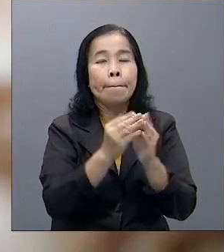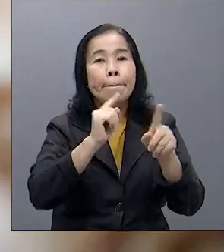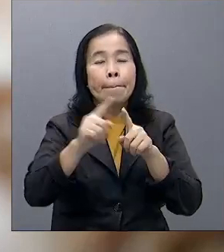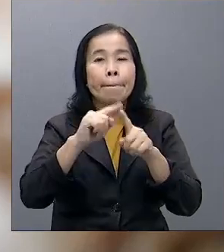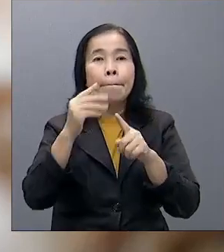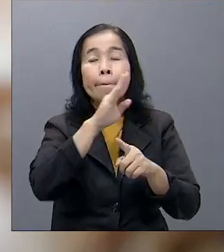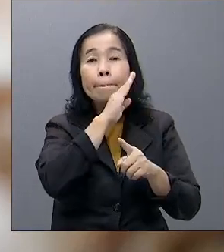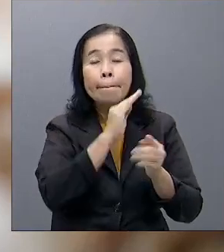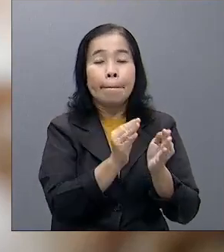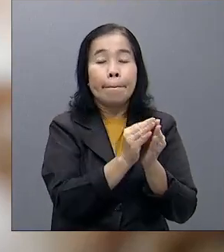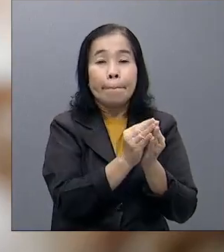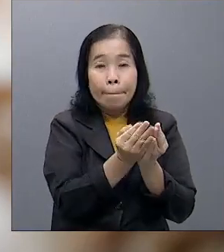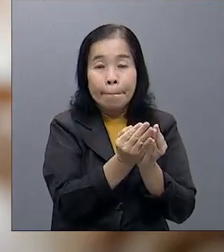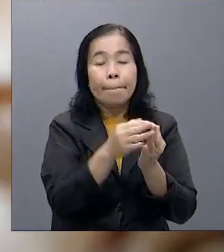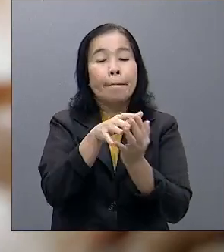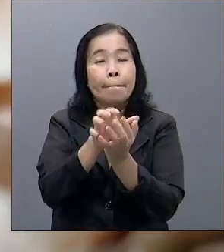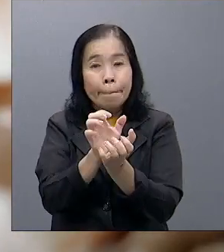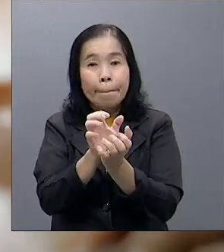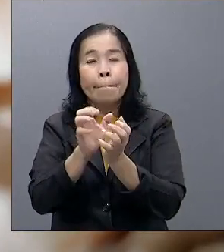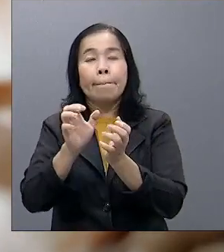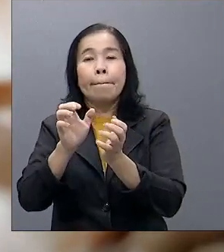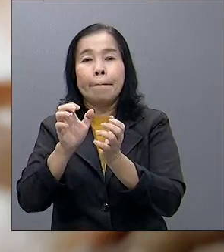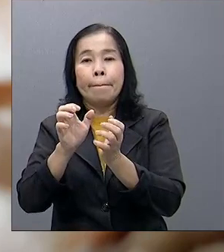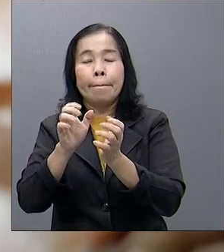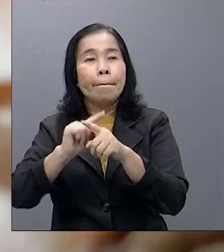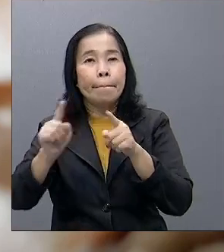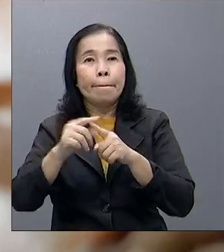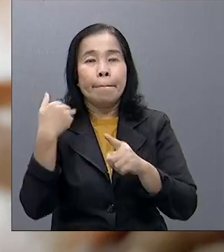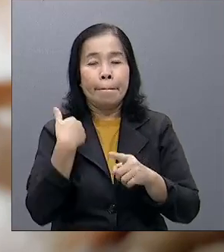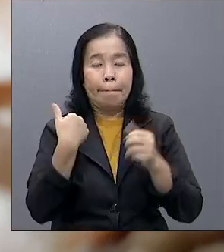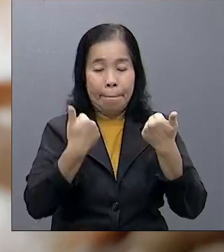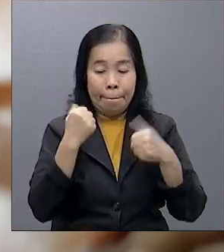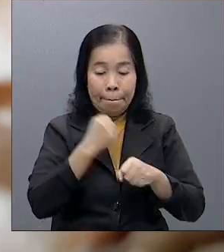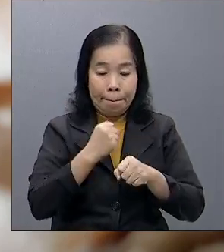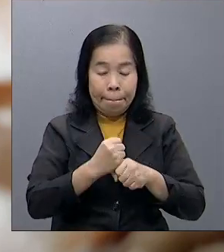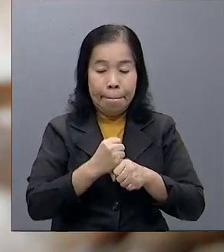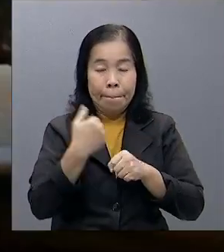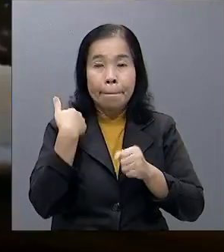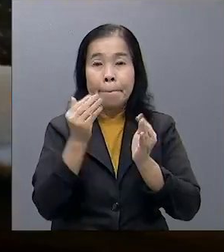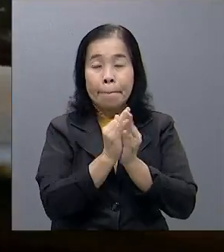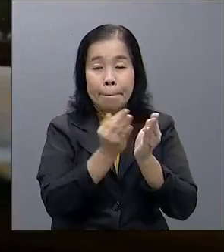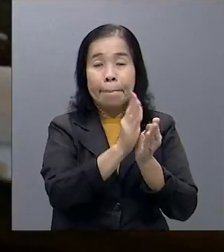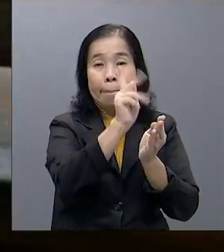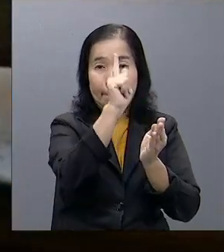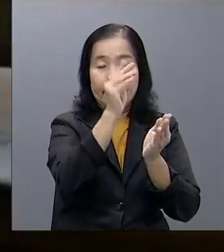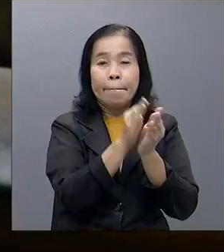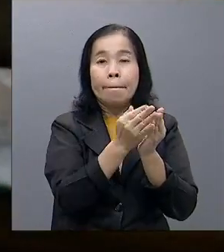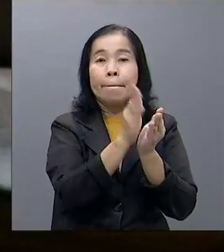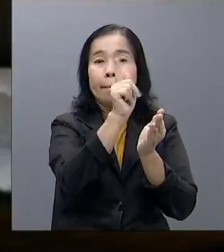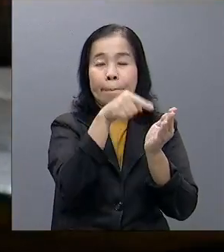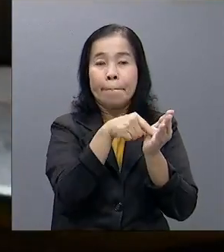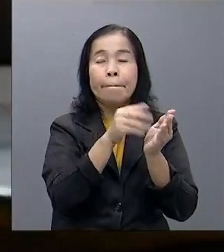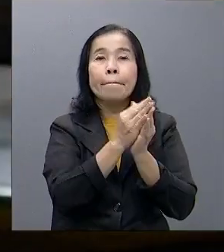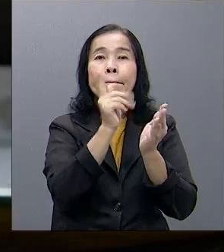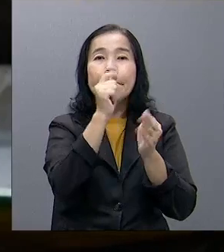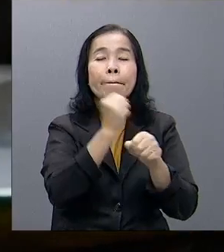ถ้าเป็นชนิดของเปลือกหอยเนี่ยครับเราที่ทำหลักๆตอนนี้ก็คือทำอยู่2ชนิดก็คือจะเป็นเปลือกหอยแมงภู่เปลือกหอยแมงภู่เนี่ยก็แน่นอนว่าจะเป็นอุตส